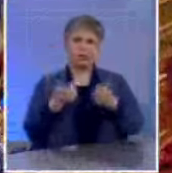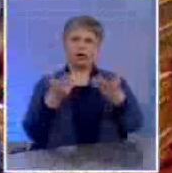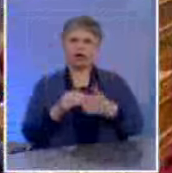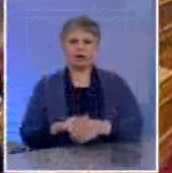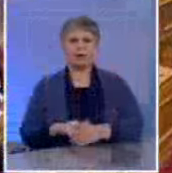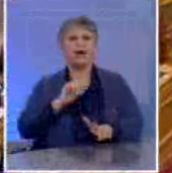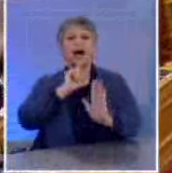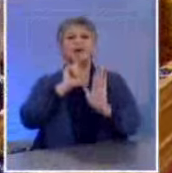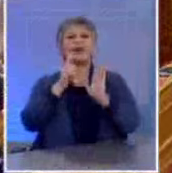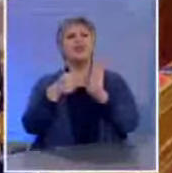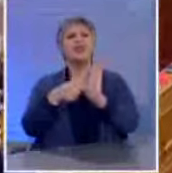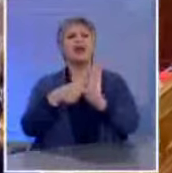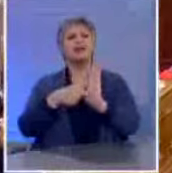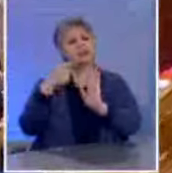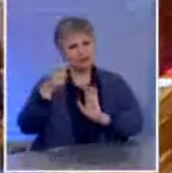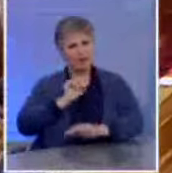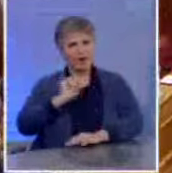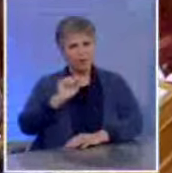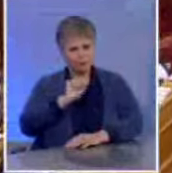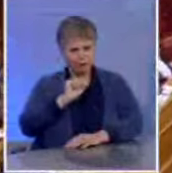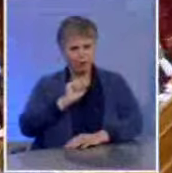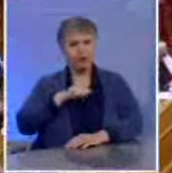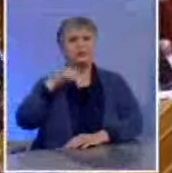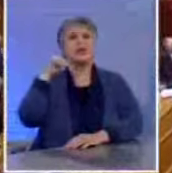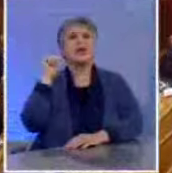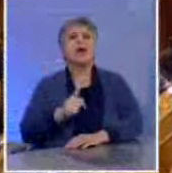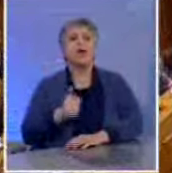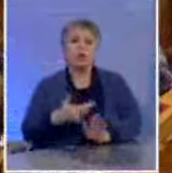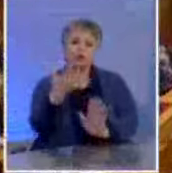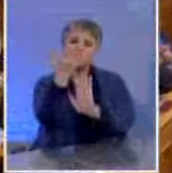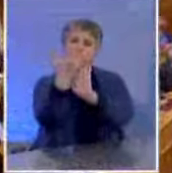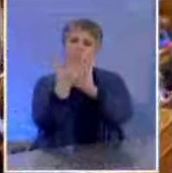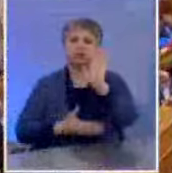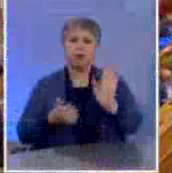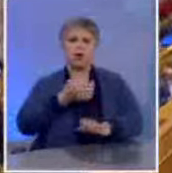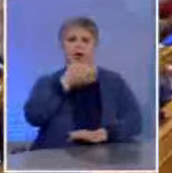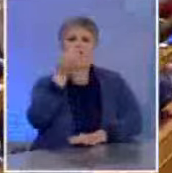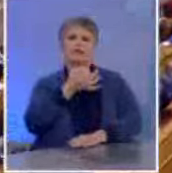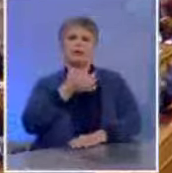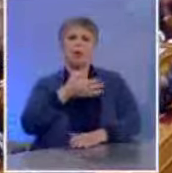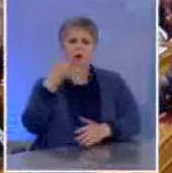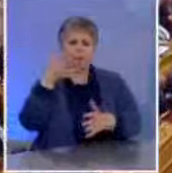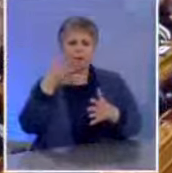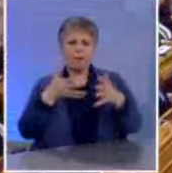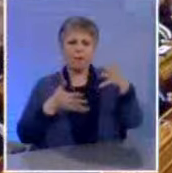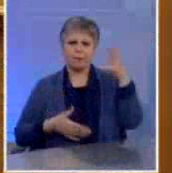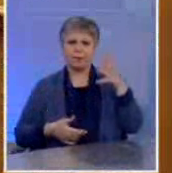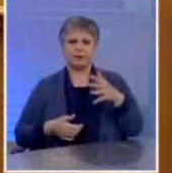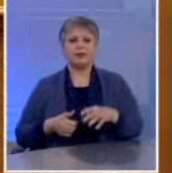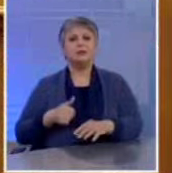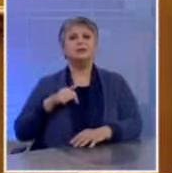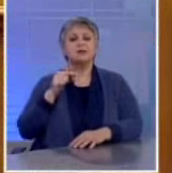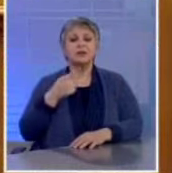Διάταξη, μη φοβάστε, θα τα πούμε όλα εδώ. Θα χάσετε το μέτρημα. Θα χάσετε το μέτρημα. Η διάταξη αυτή